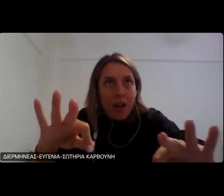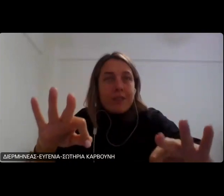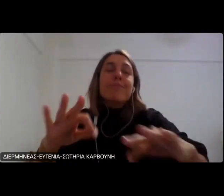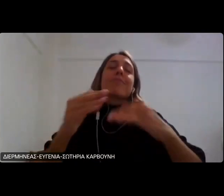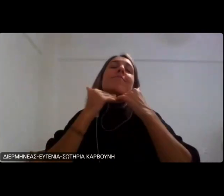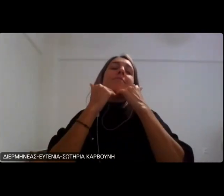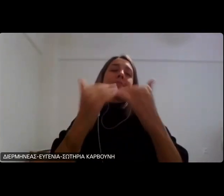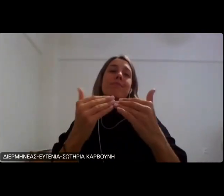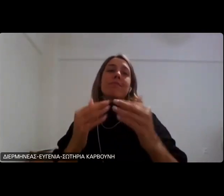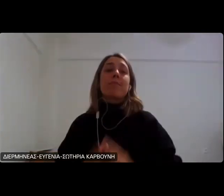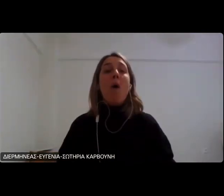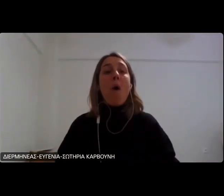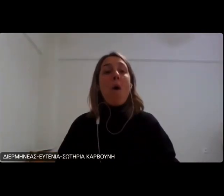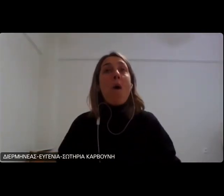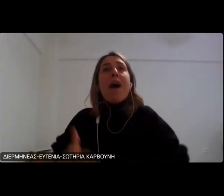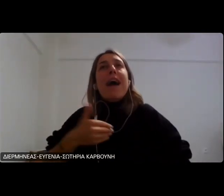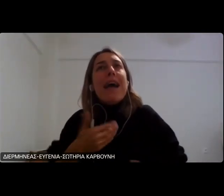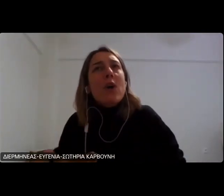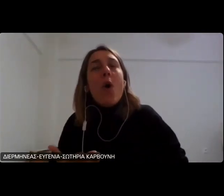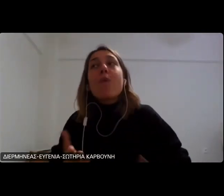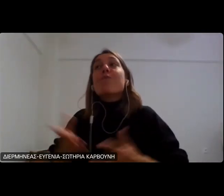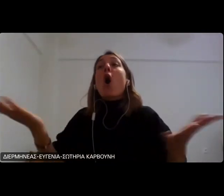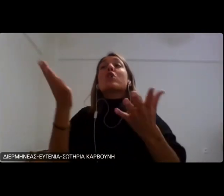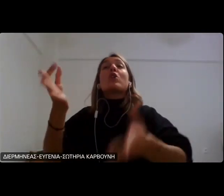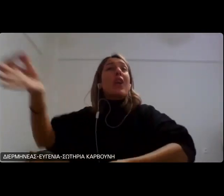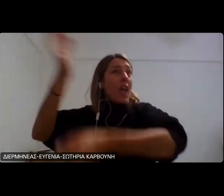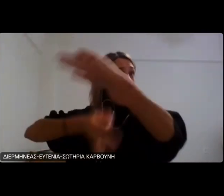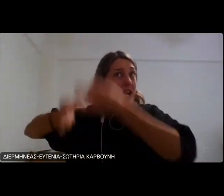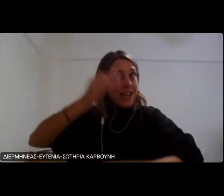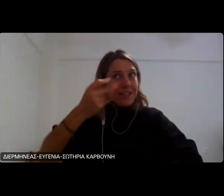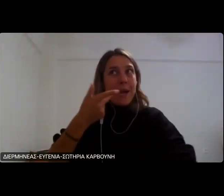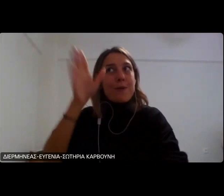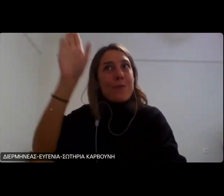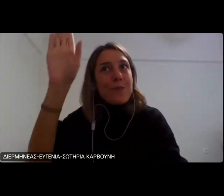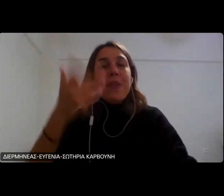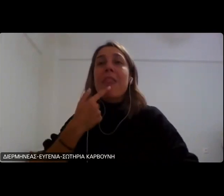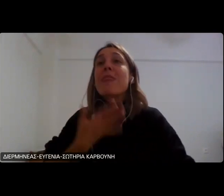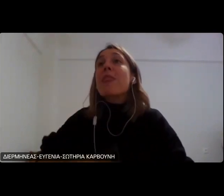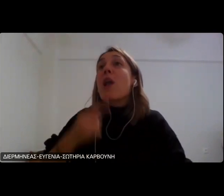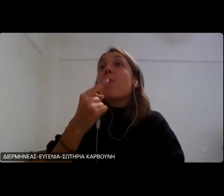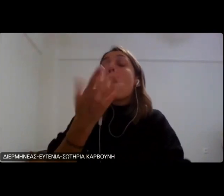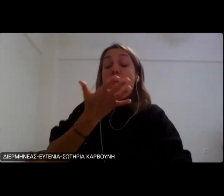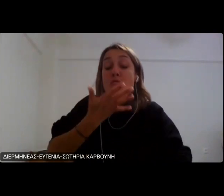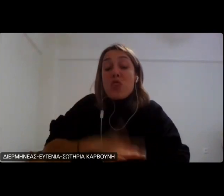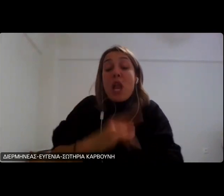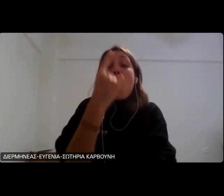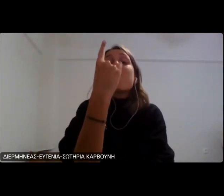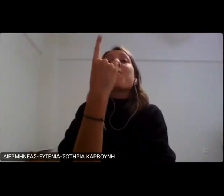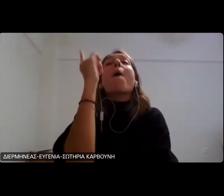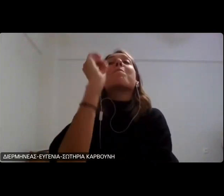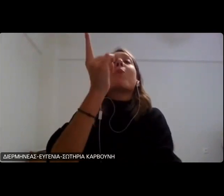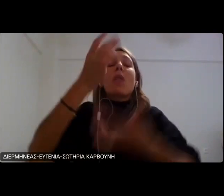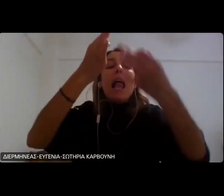μόνο σημείο στο οποίο θα είχα μια μικρή ένθεση όσα λέτε, είναι η επιθυμία μας να βρούμε μία μοναδική